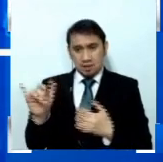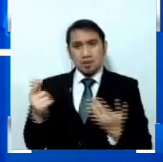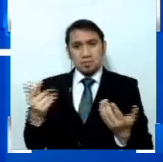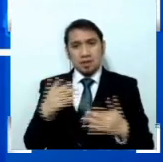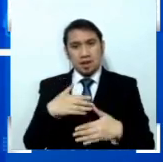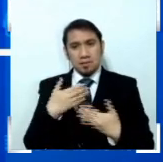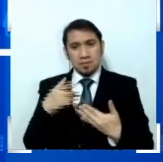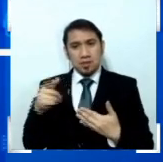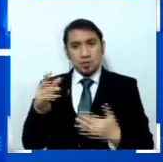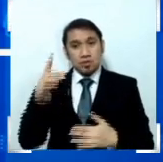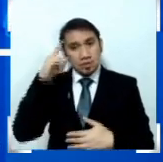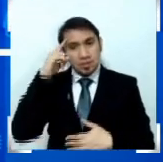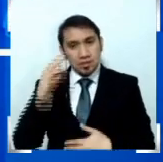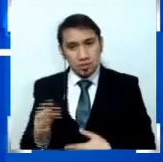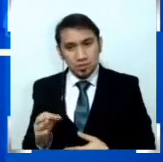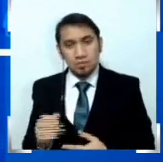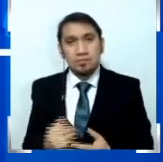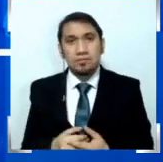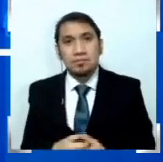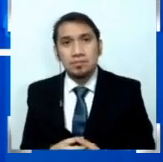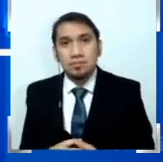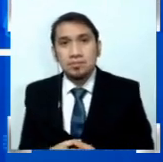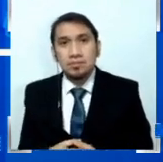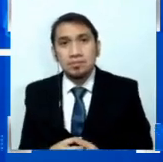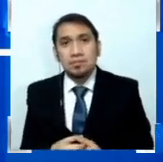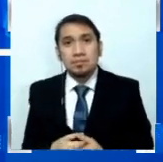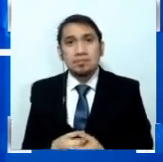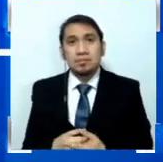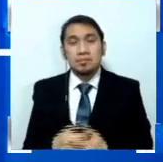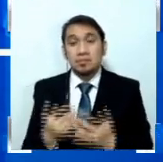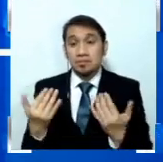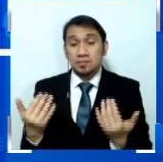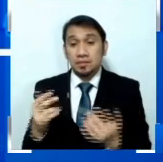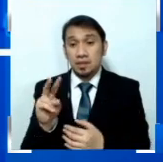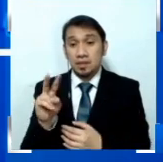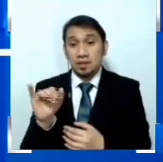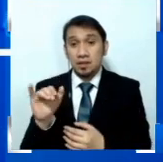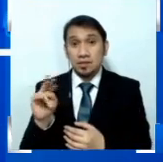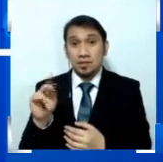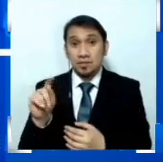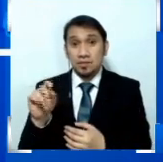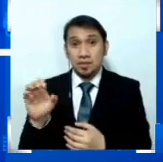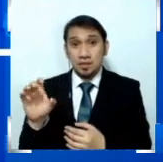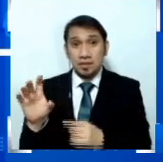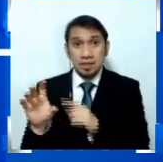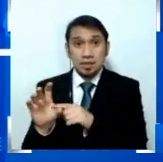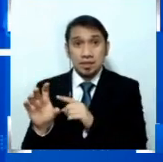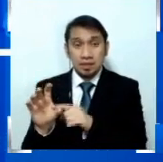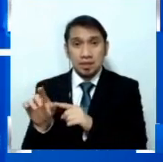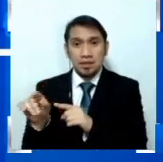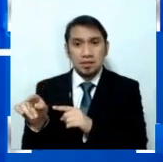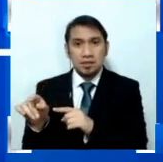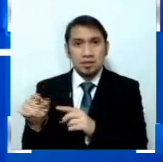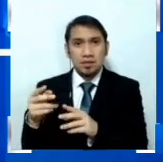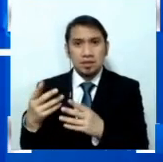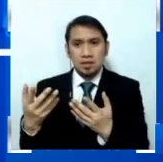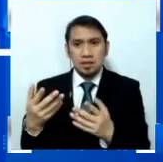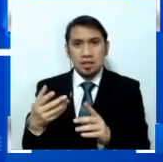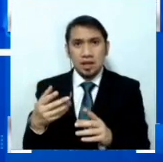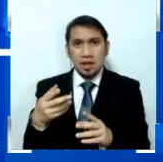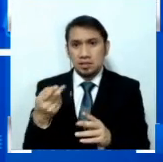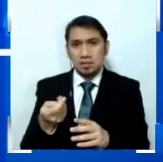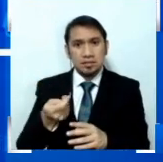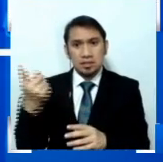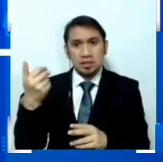Sandiganbayan. Pangalan ni Late Representative Vicente Veloso III sa narco list, pinatatanggal ang Court of Appeals. Sa limang